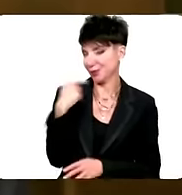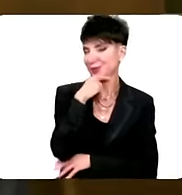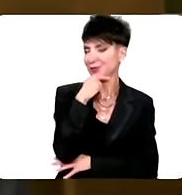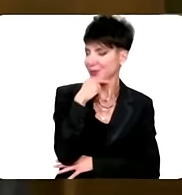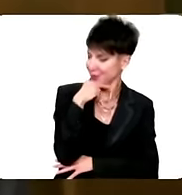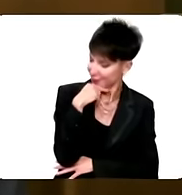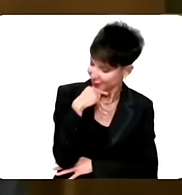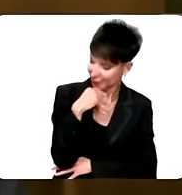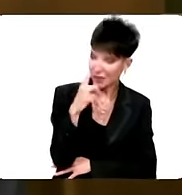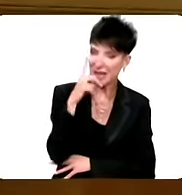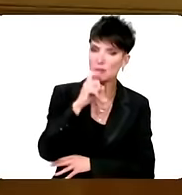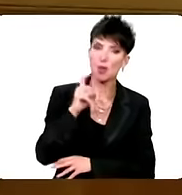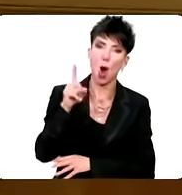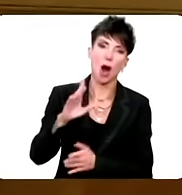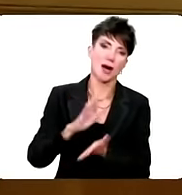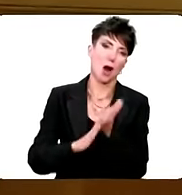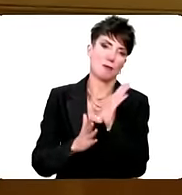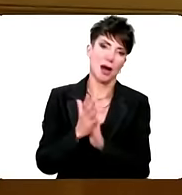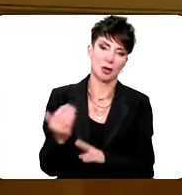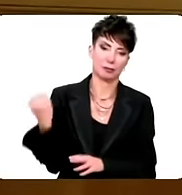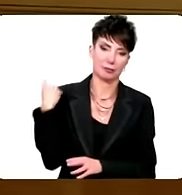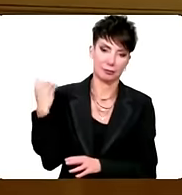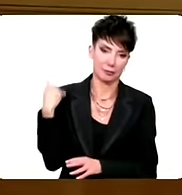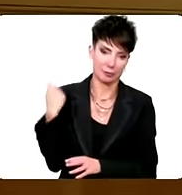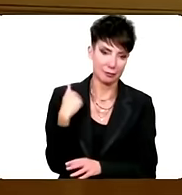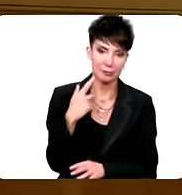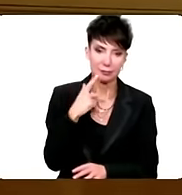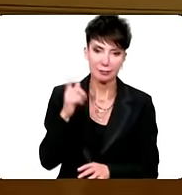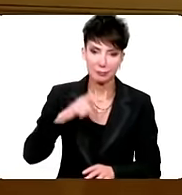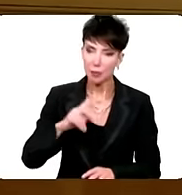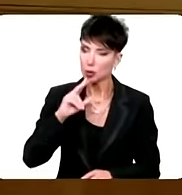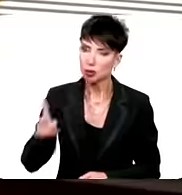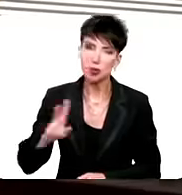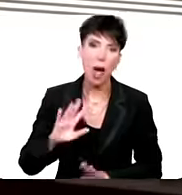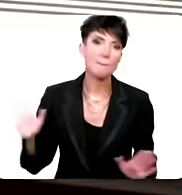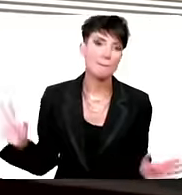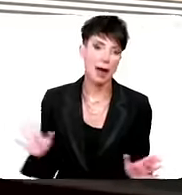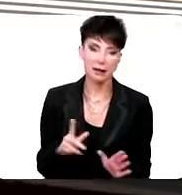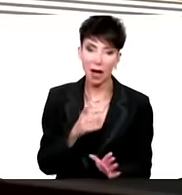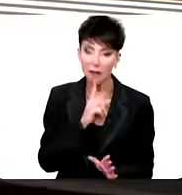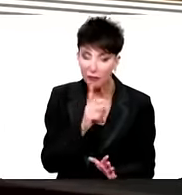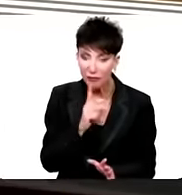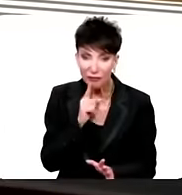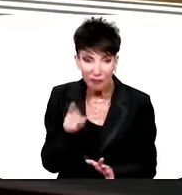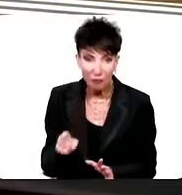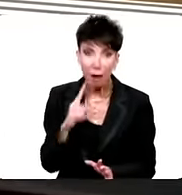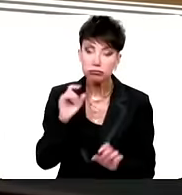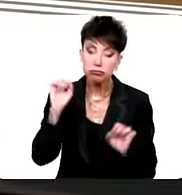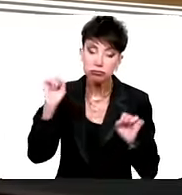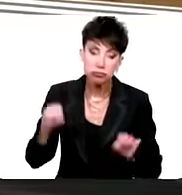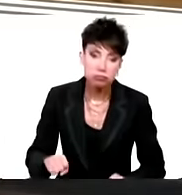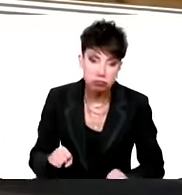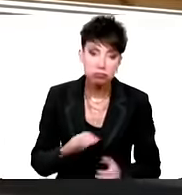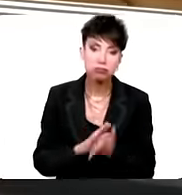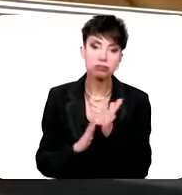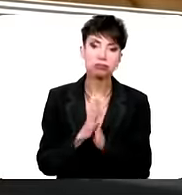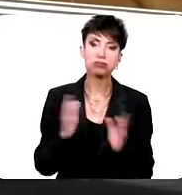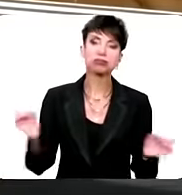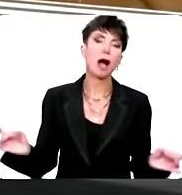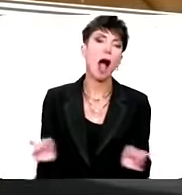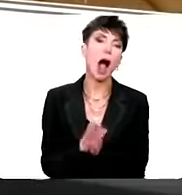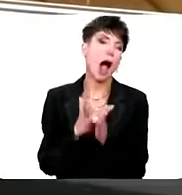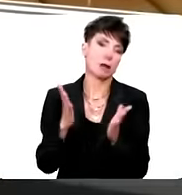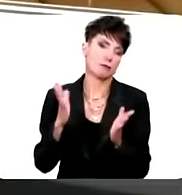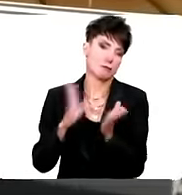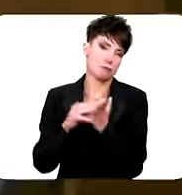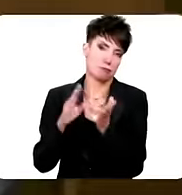να κάνετε και σας δίνω την απάντηση την οποία και εγώ έχω υποχρέωση να σας δώσω. Εάν έχουμε εξελίξεις, είναι δικαίωμά σας ο ανασχηματισμός βεβαίως, είναι